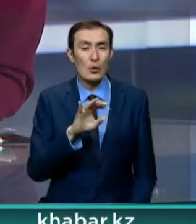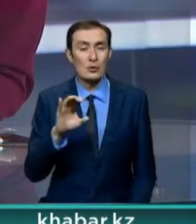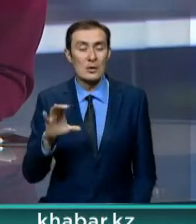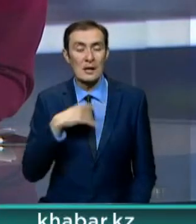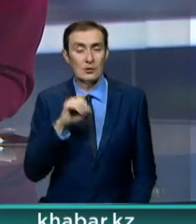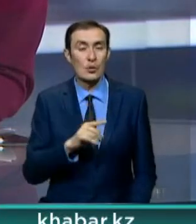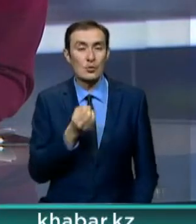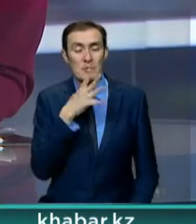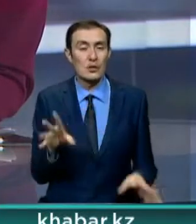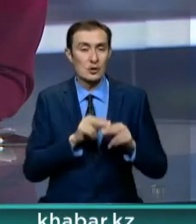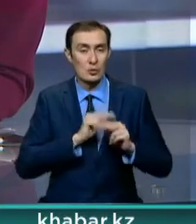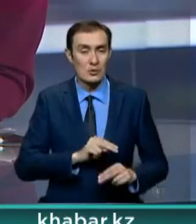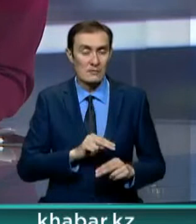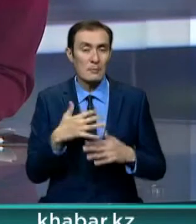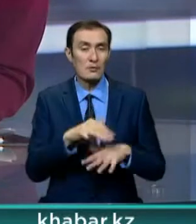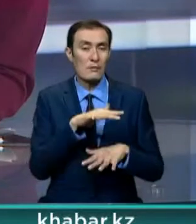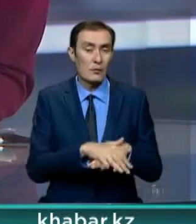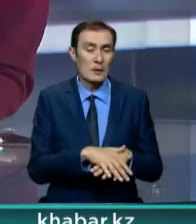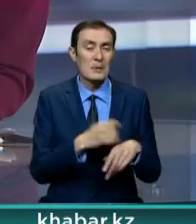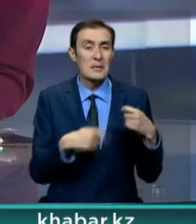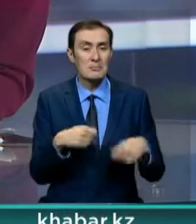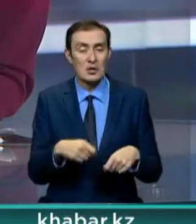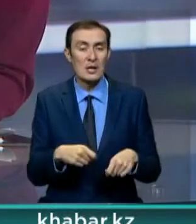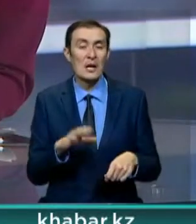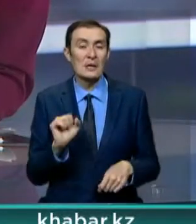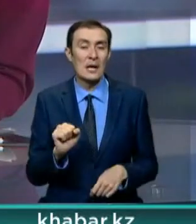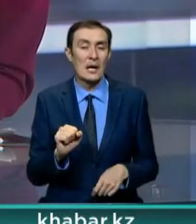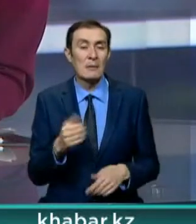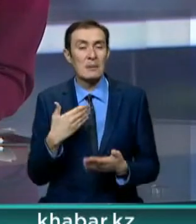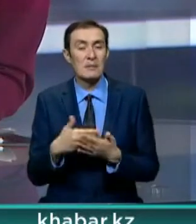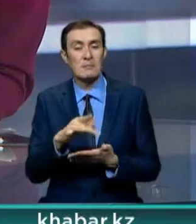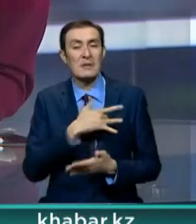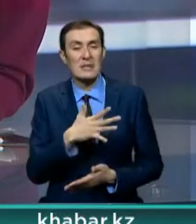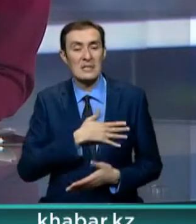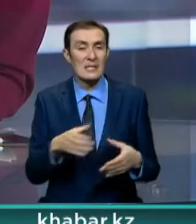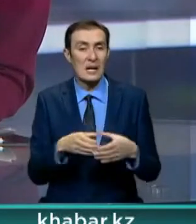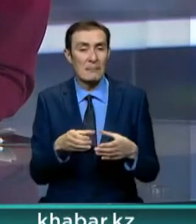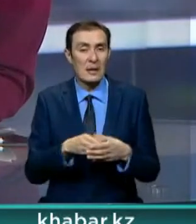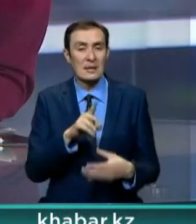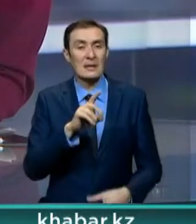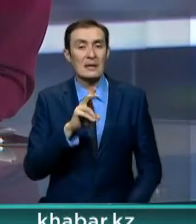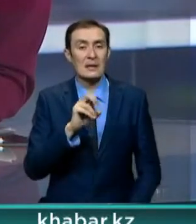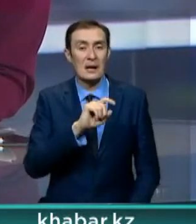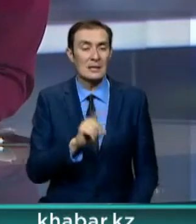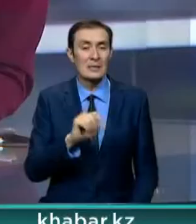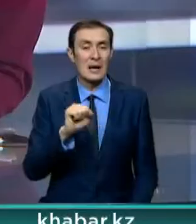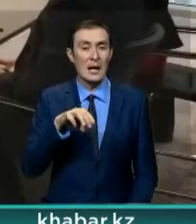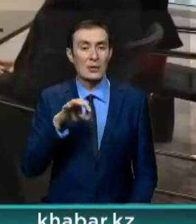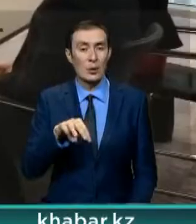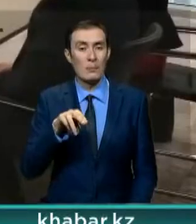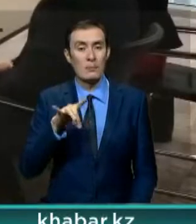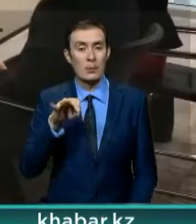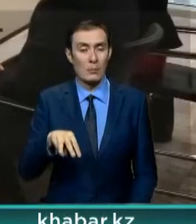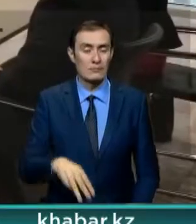отметил успешное сотрудничество между фондом и биржей на примере приватизации компании «Казатомпром».